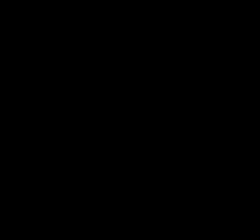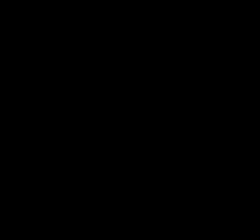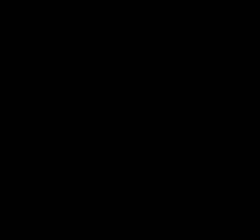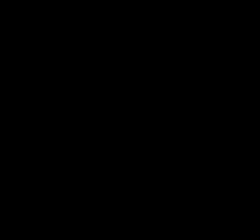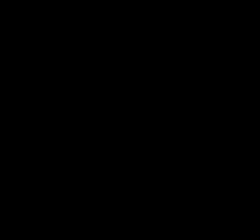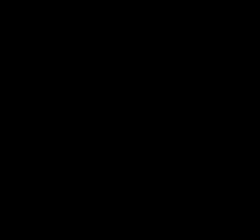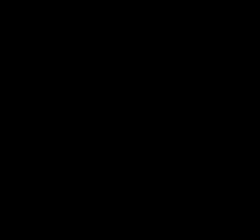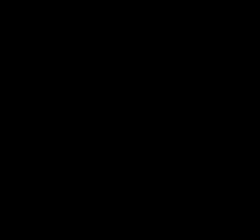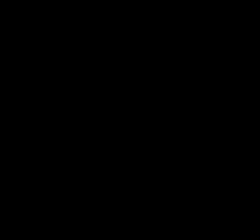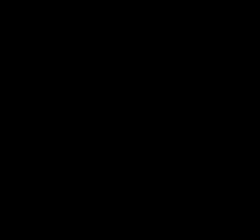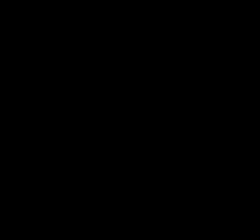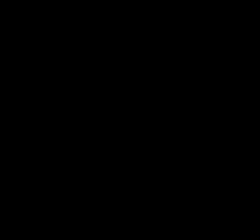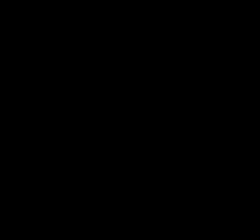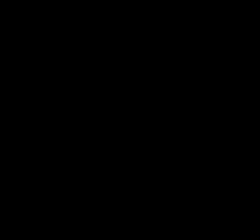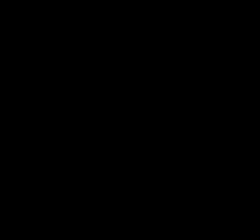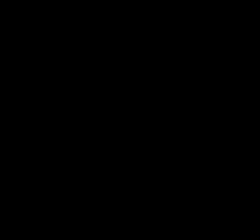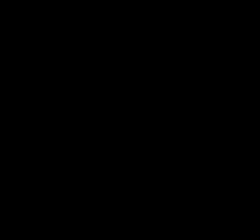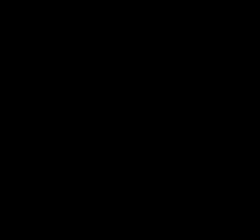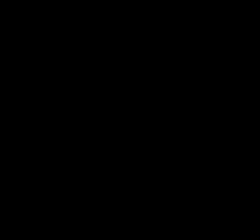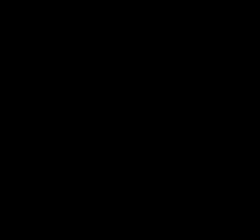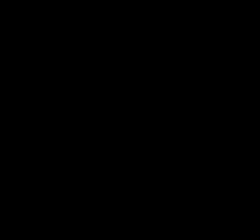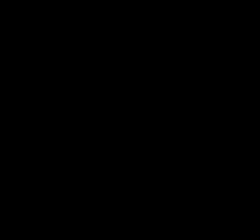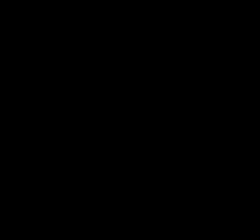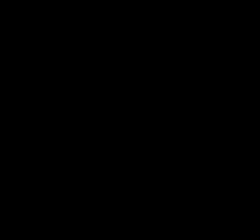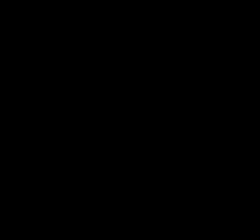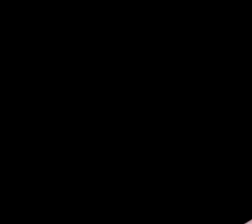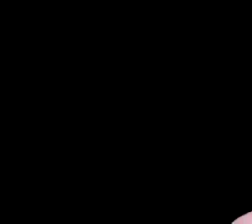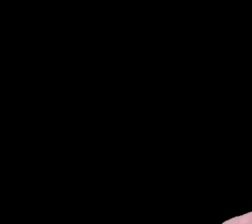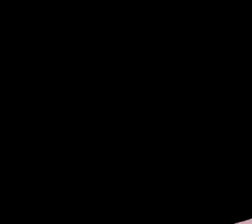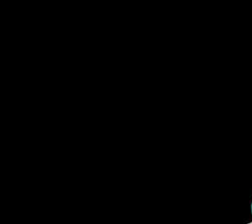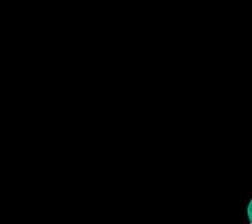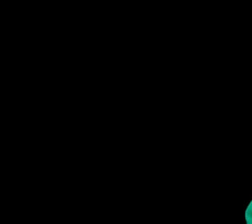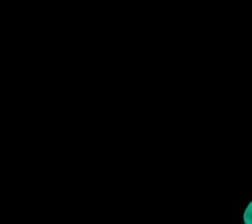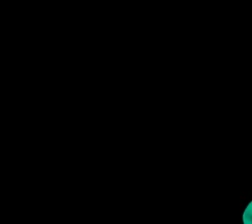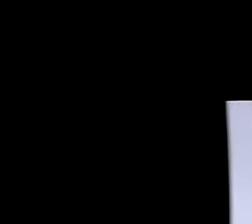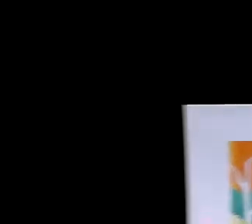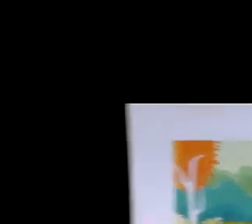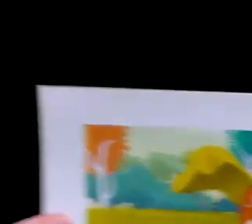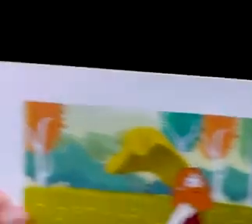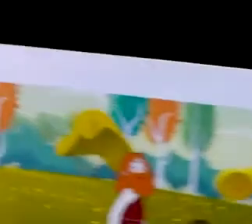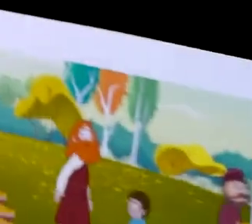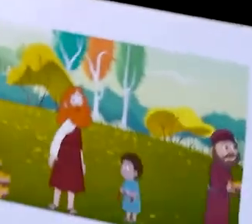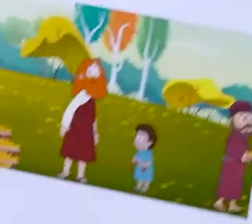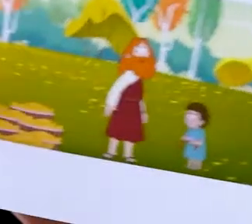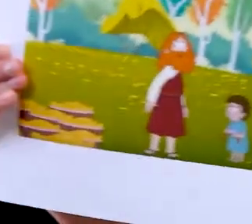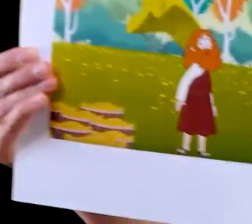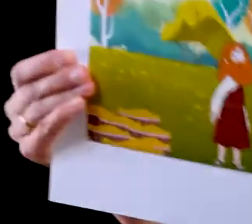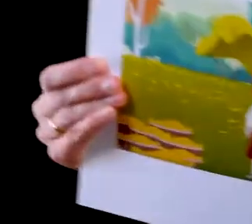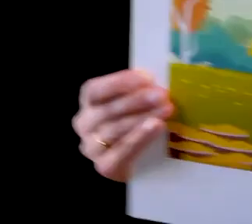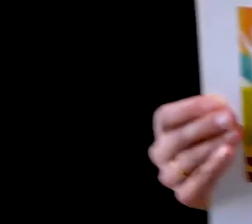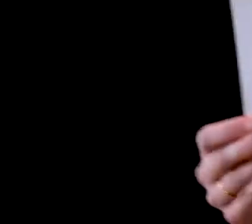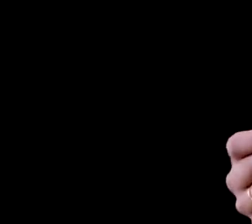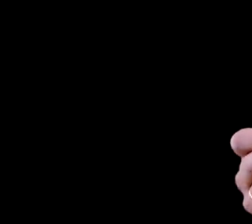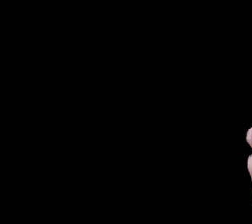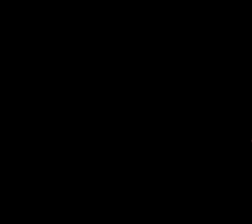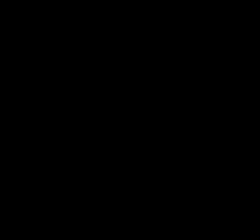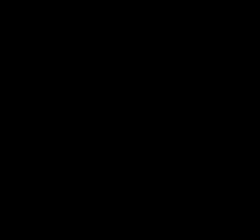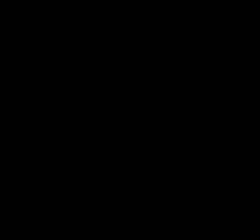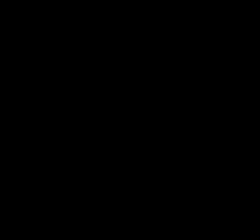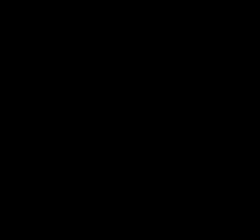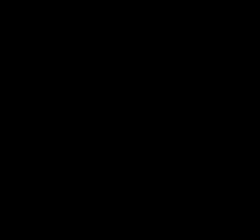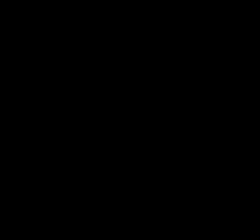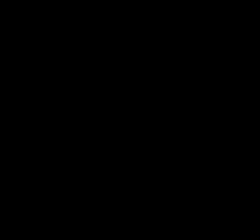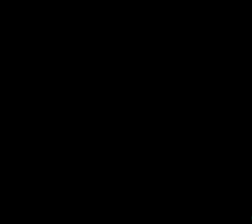Tous les gens, les milliers de personnes, vont manger à leur faim. Et quand tout le monde aura mangé,